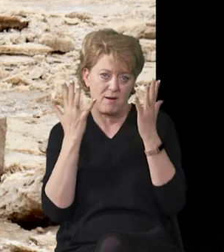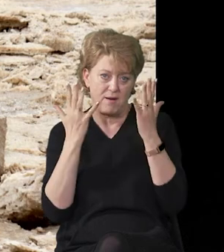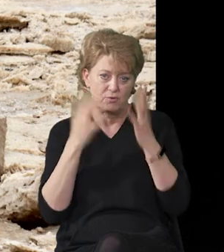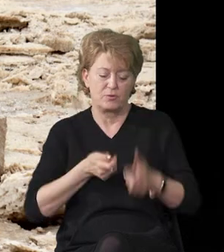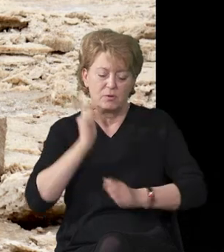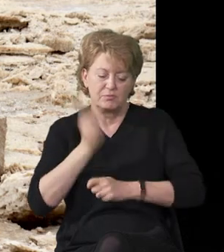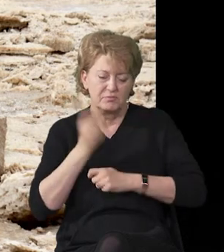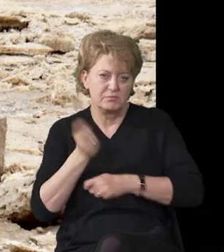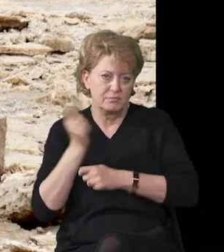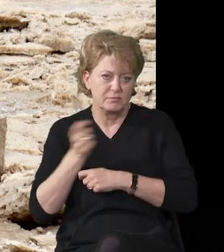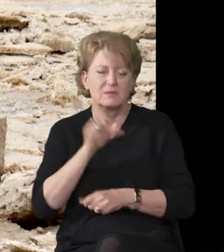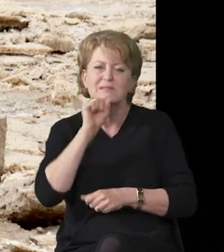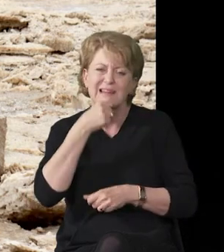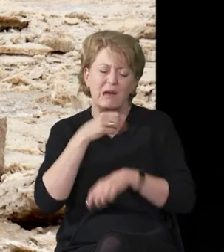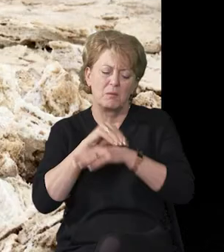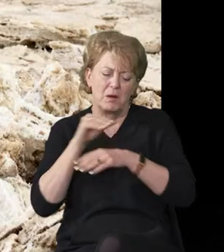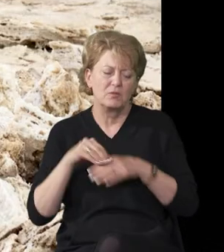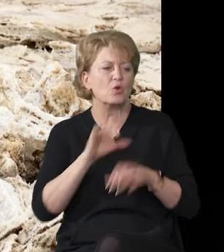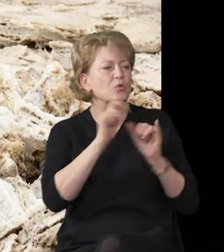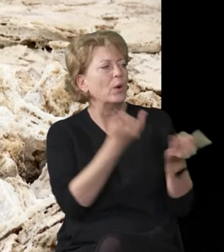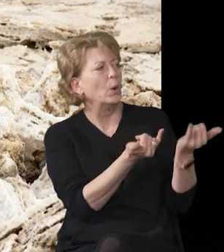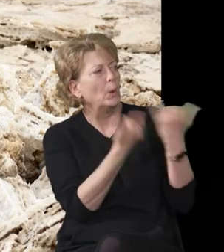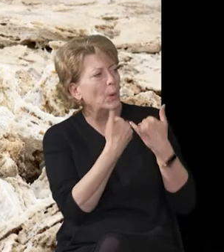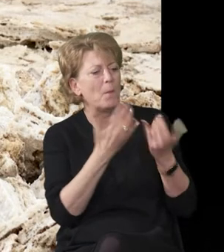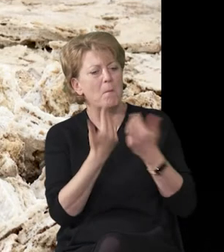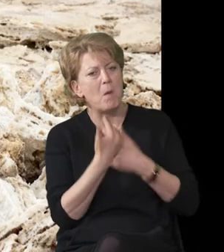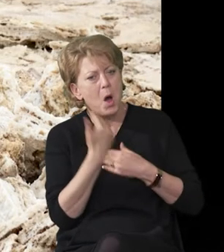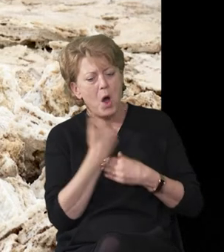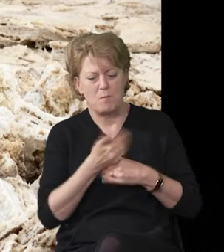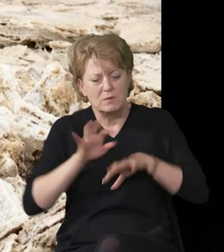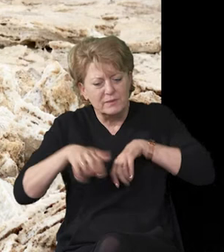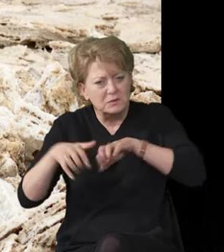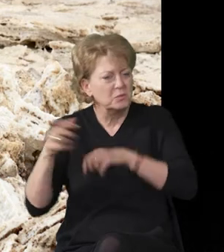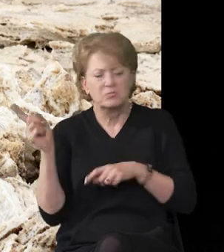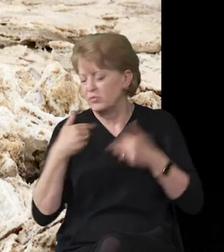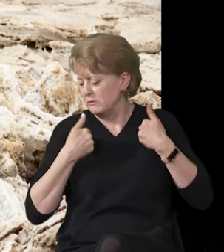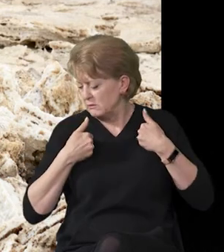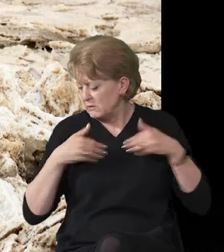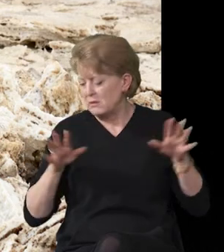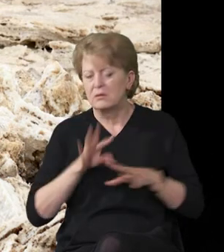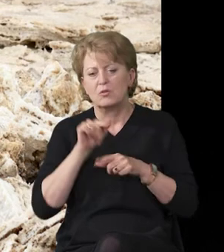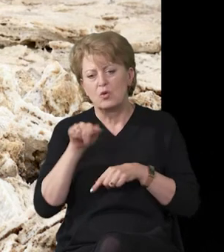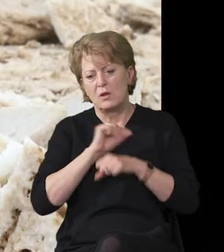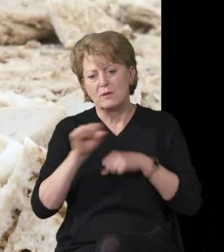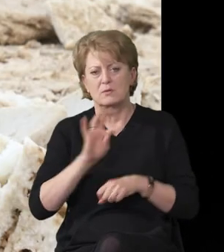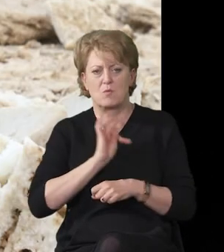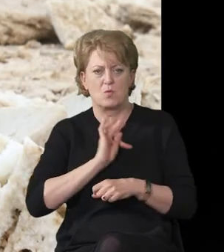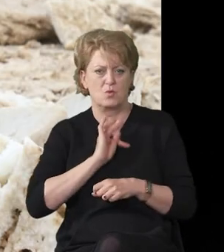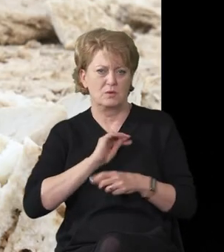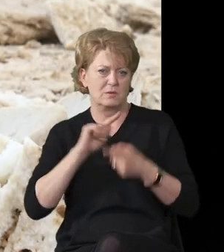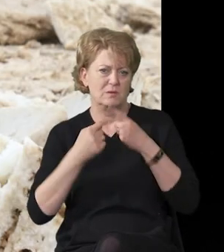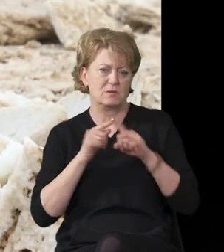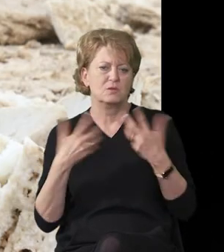żadnego zmodernizowania tego wydobycia, bo to jest tak naprawdę ich styl życia. I chociaż praca jest niezwykle